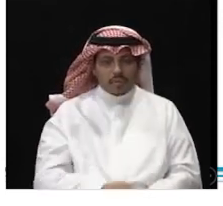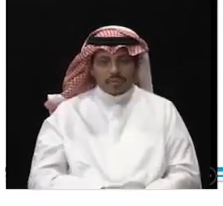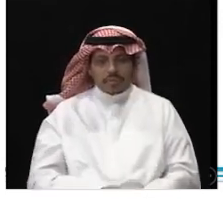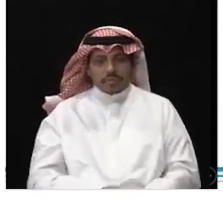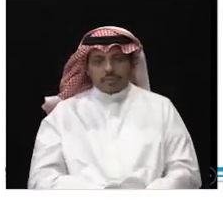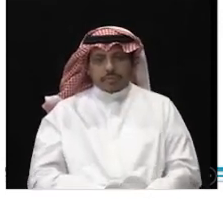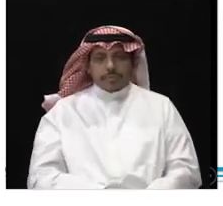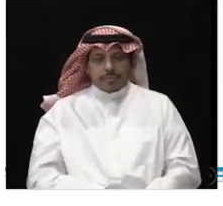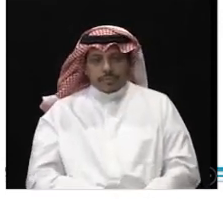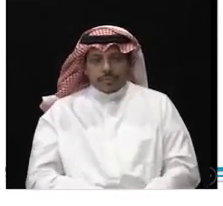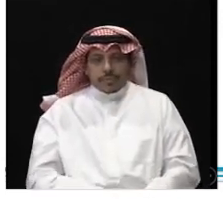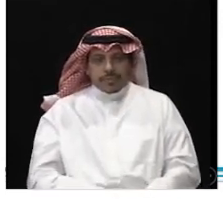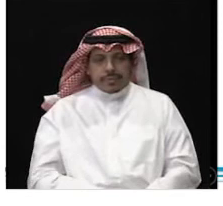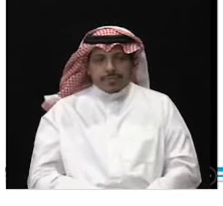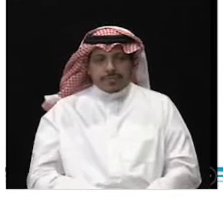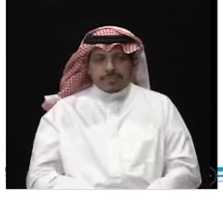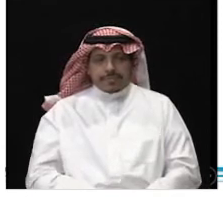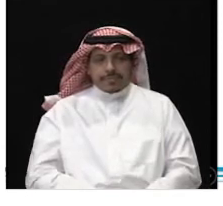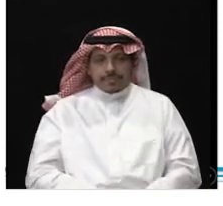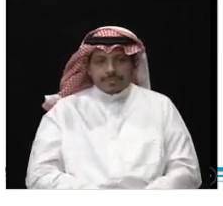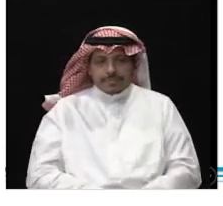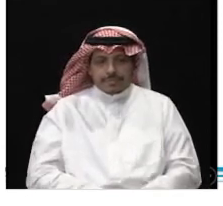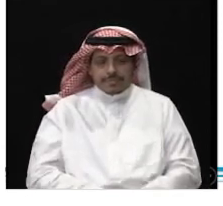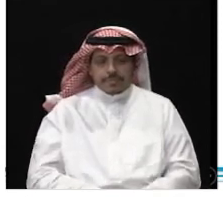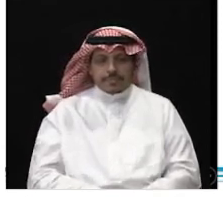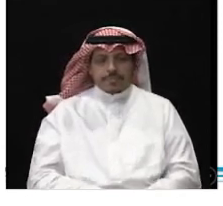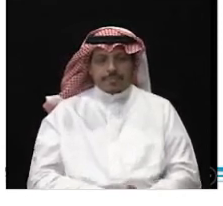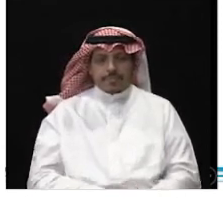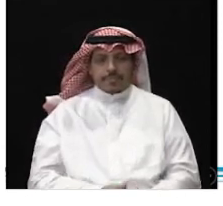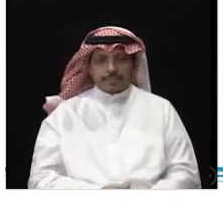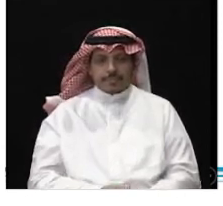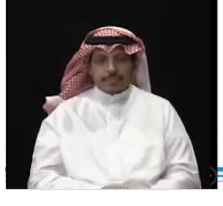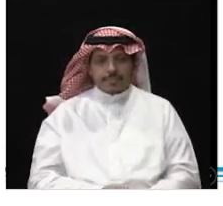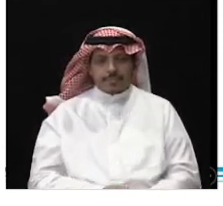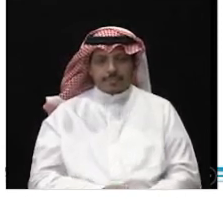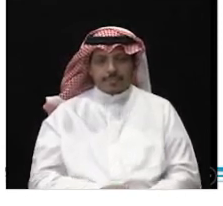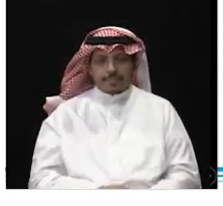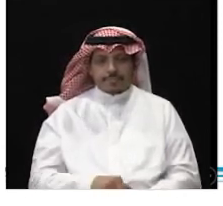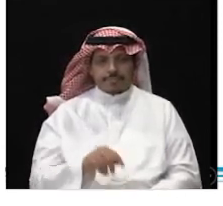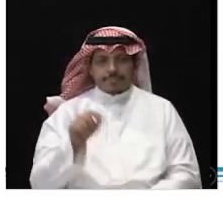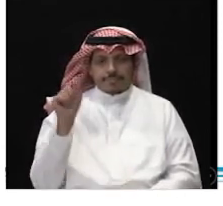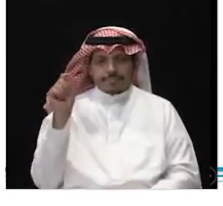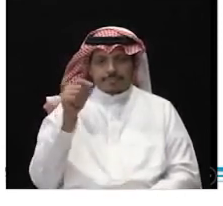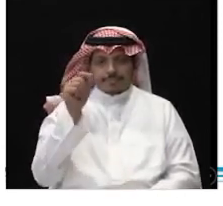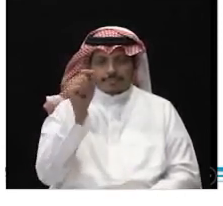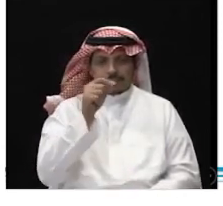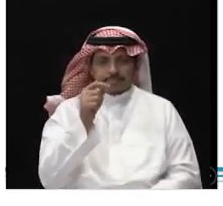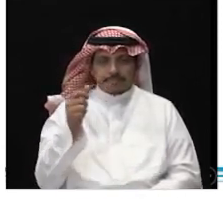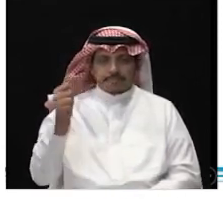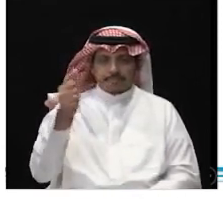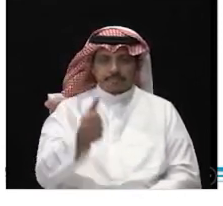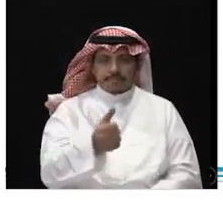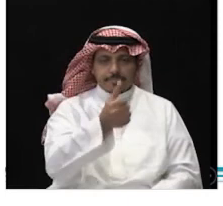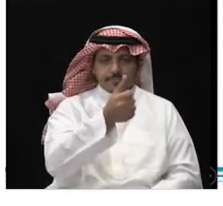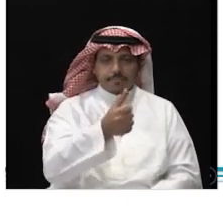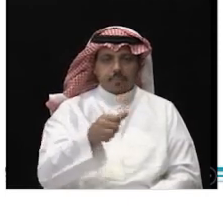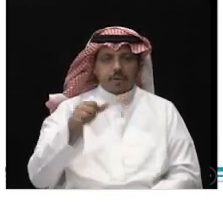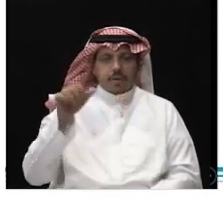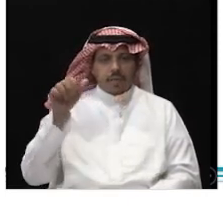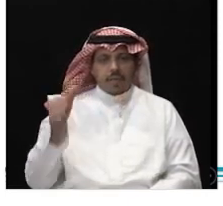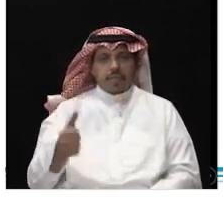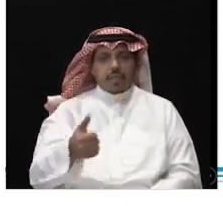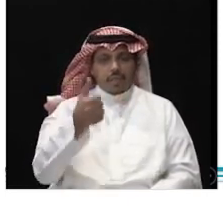وحرف الواو قبله، أحسنتم، ضمة. وذكرنا بأن حروف المد ثلاثة، آ